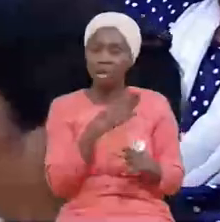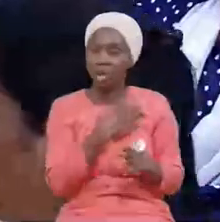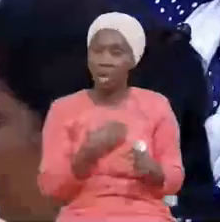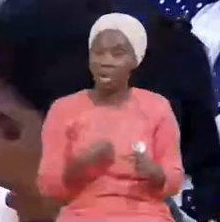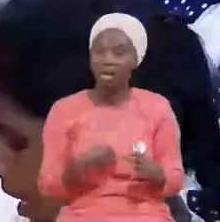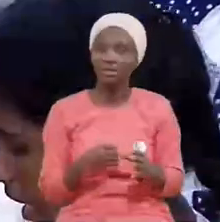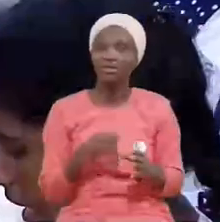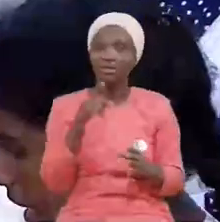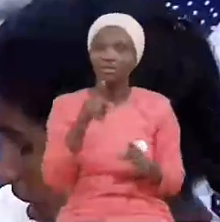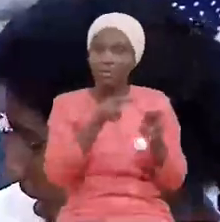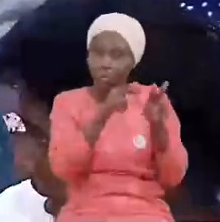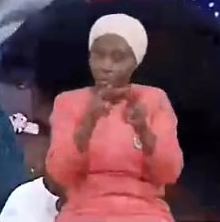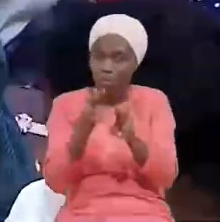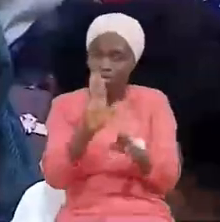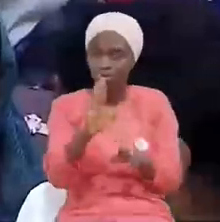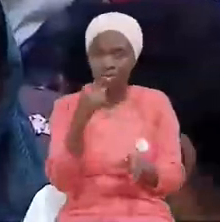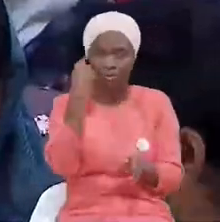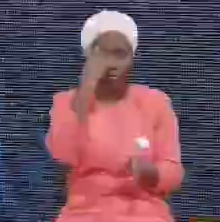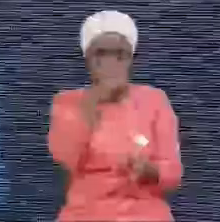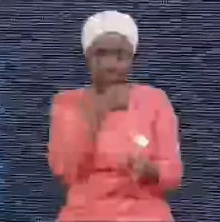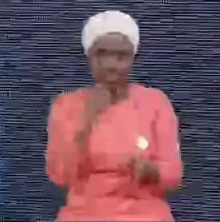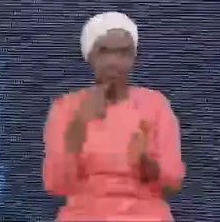Et tu veilles sur ton apparence.